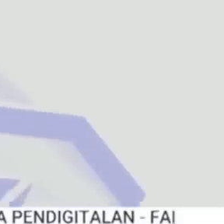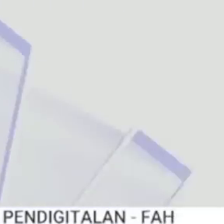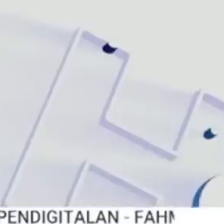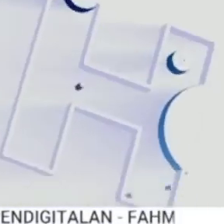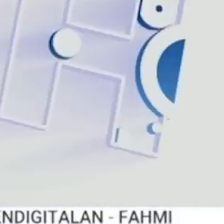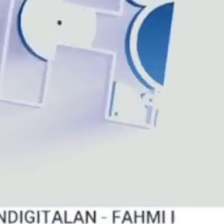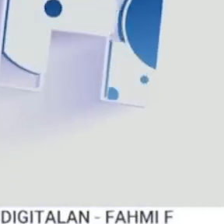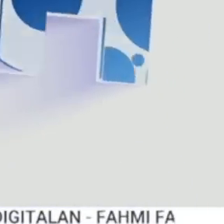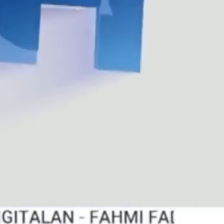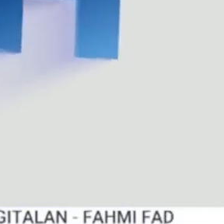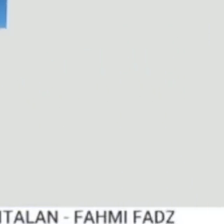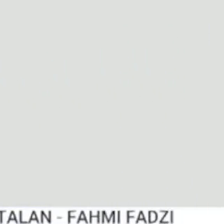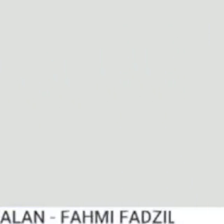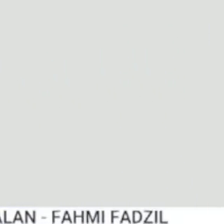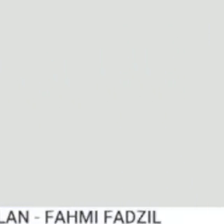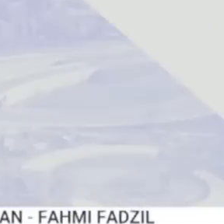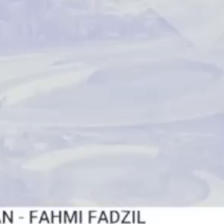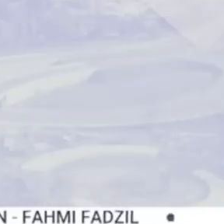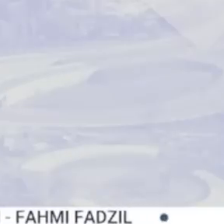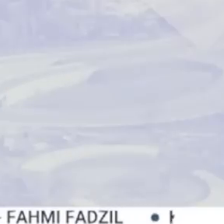Shopee.